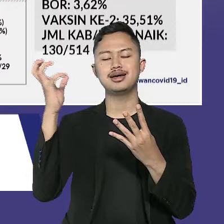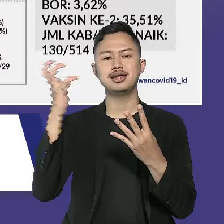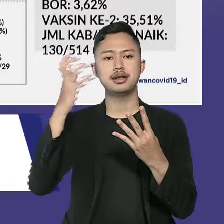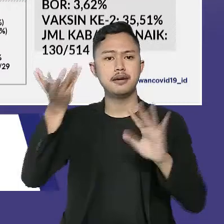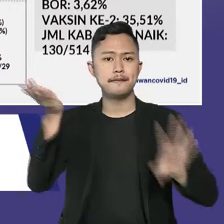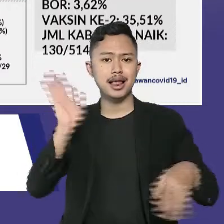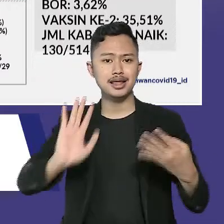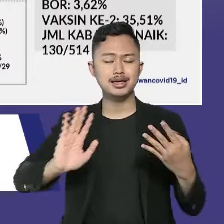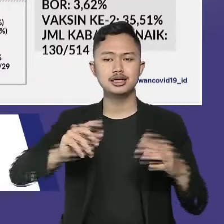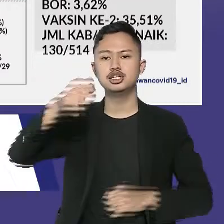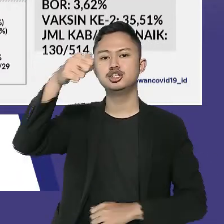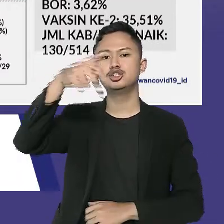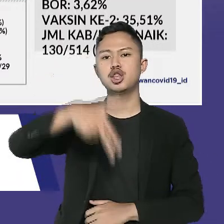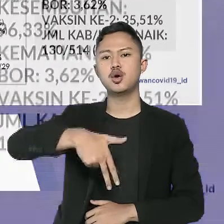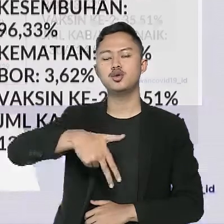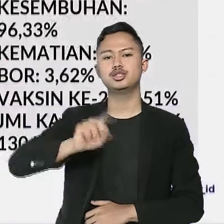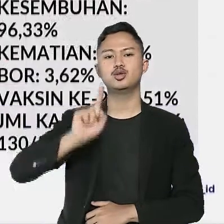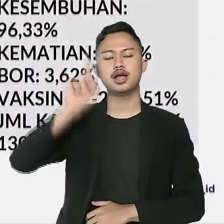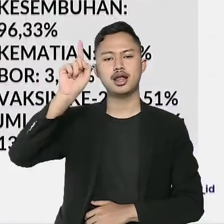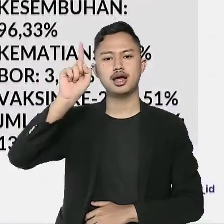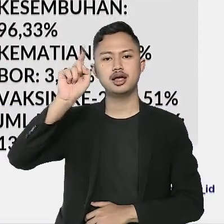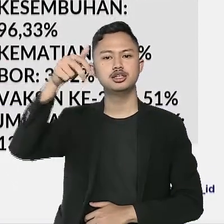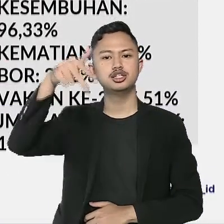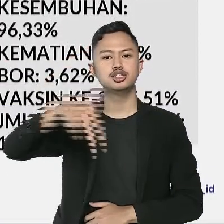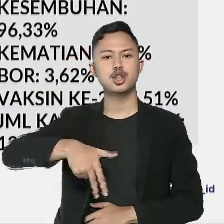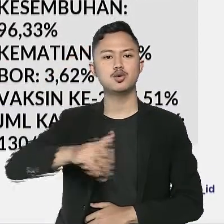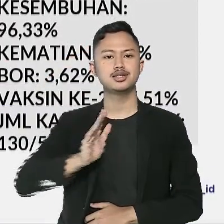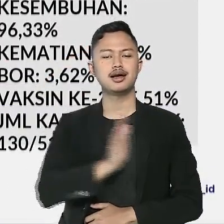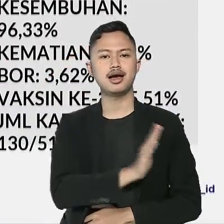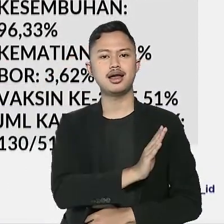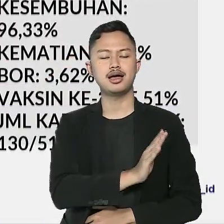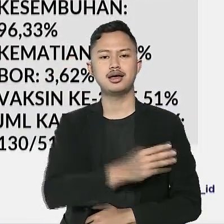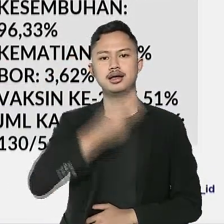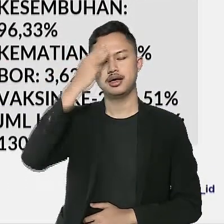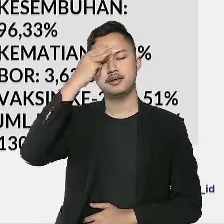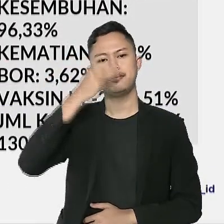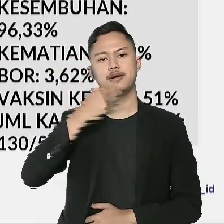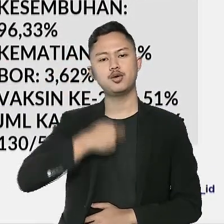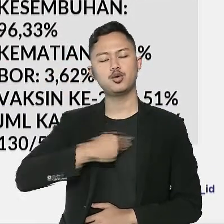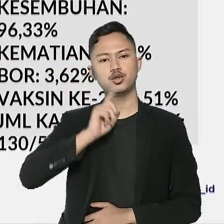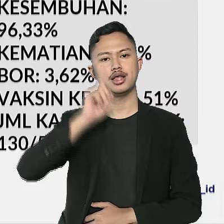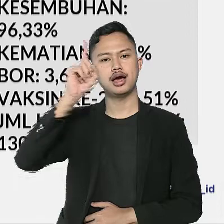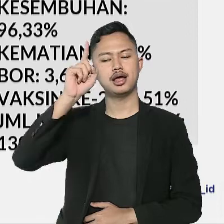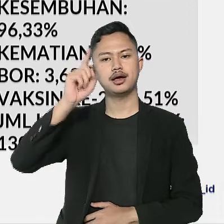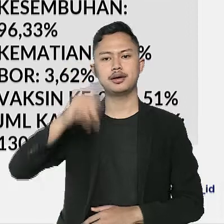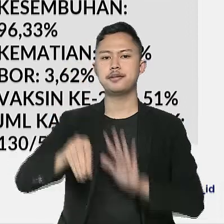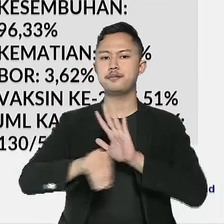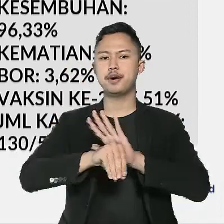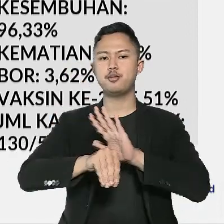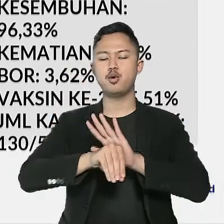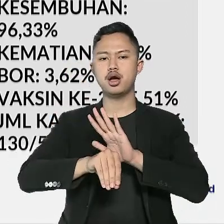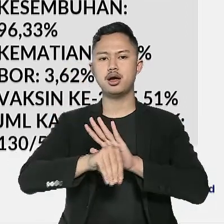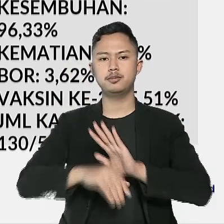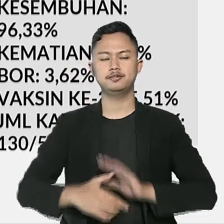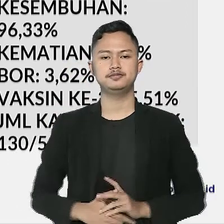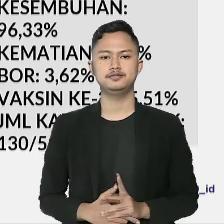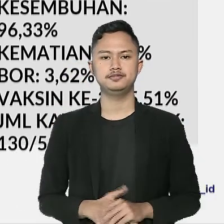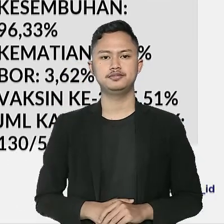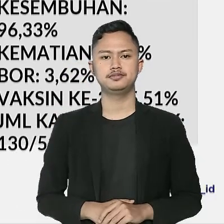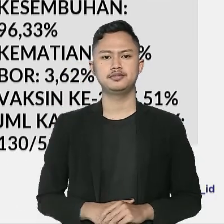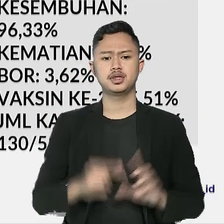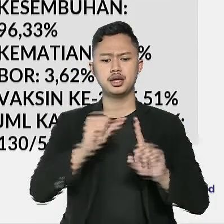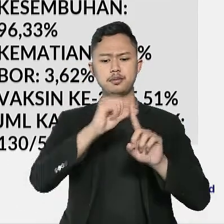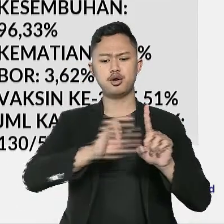Bali, Sulawesi Utara, Sulawesi Tenggara, Maluku Utara, dan Papua.